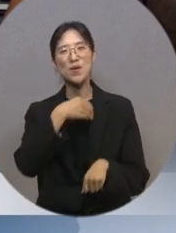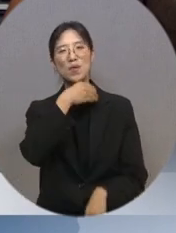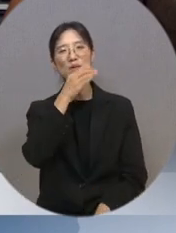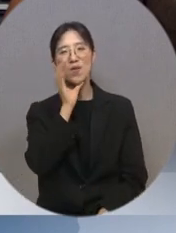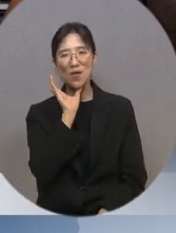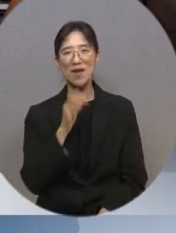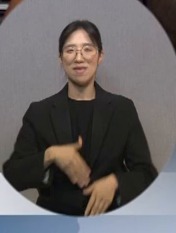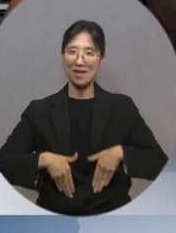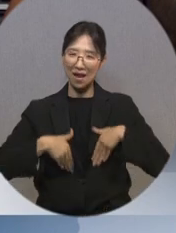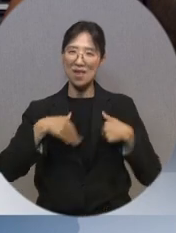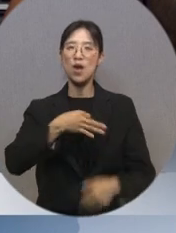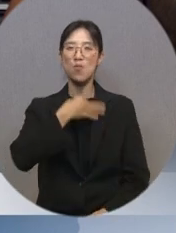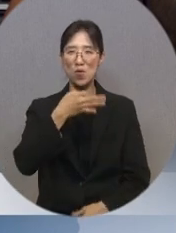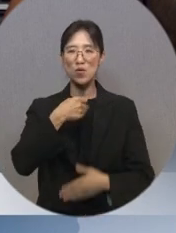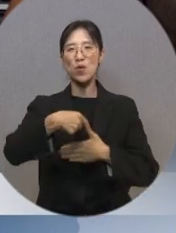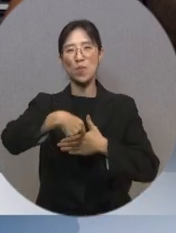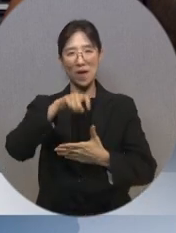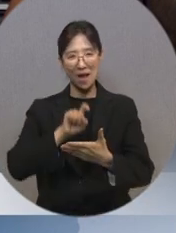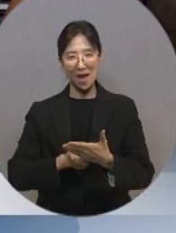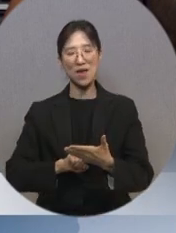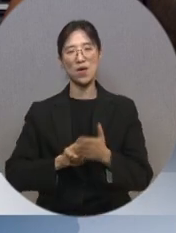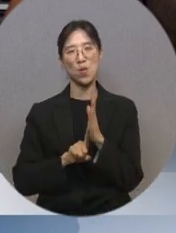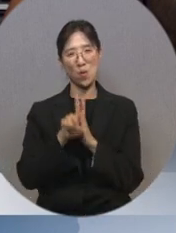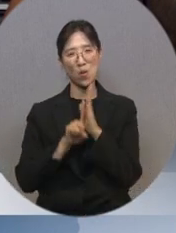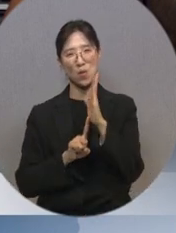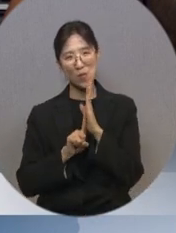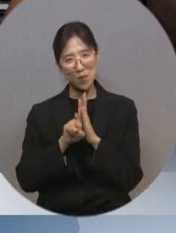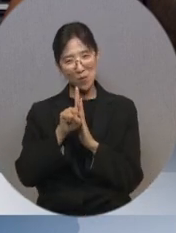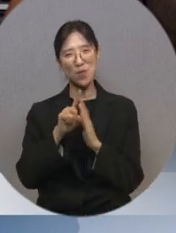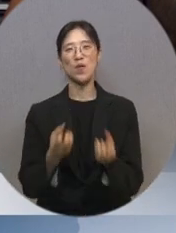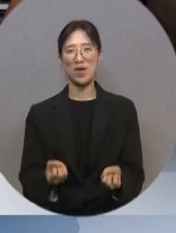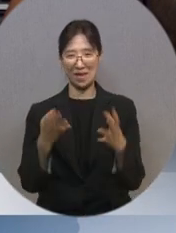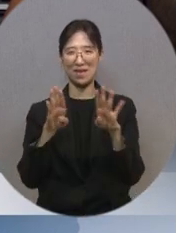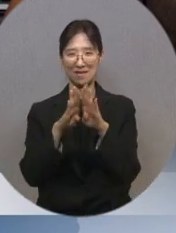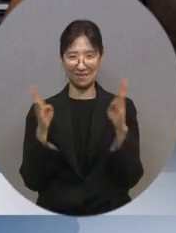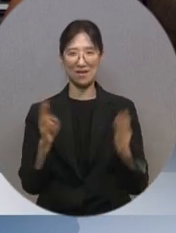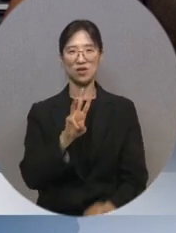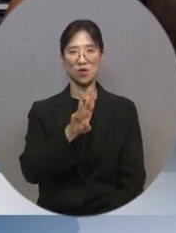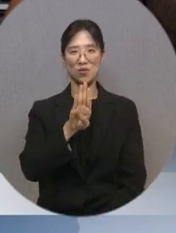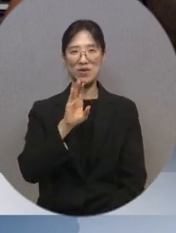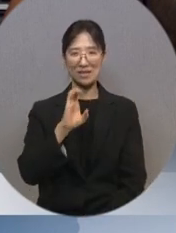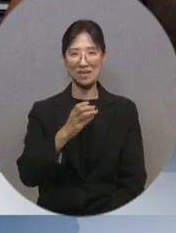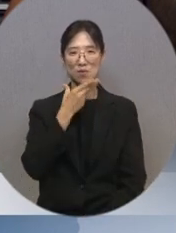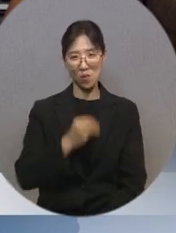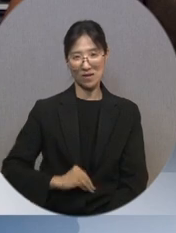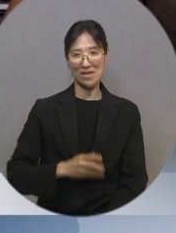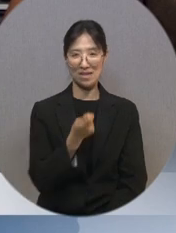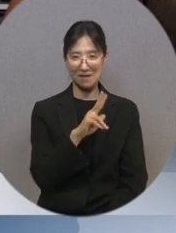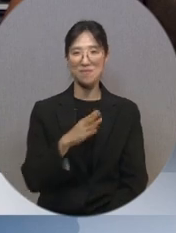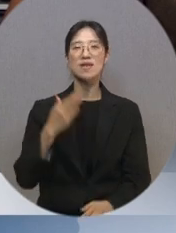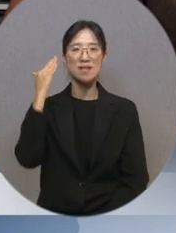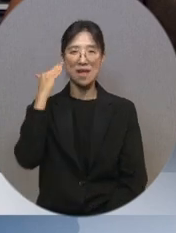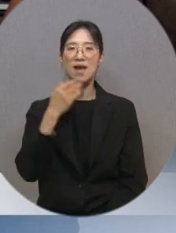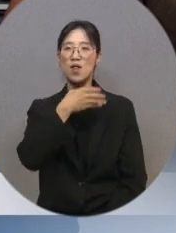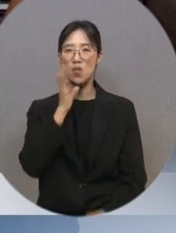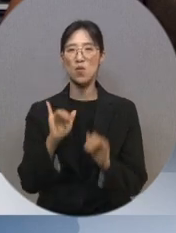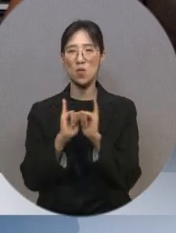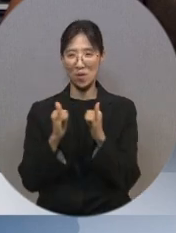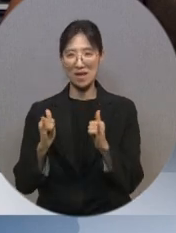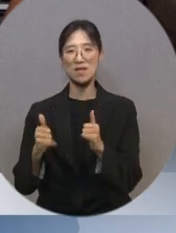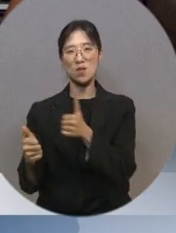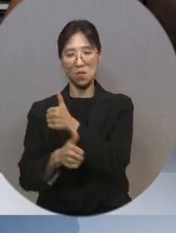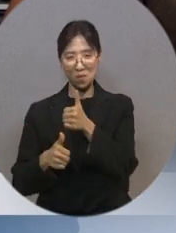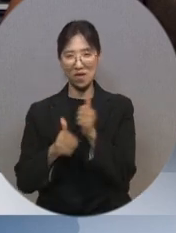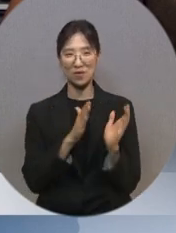목소리로 마음의 온도를 높여주는 자리가 열렸습니다. 바로 WBC 복지TV와 대한노인회가 준비한